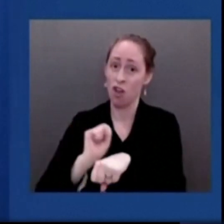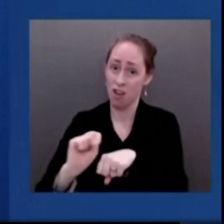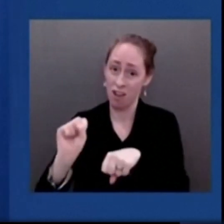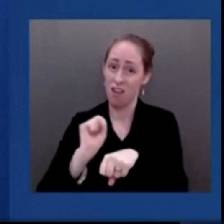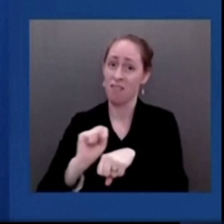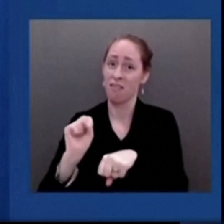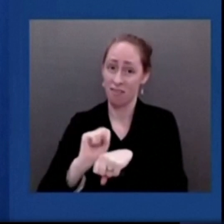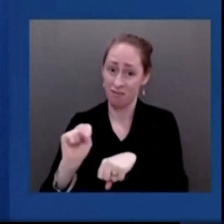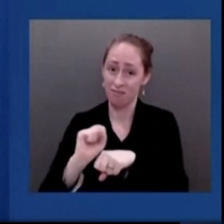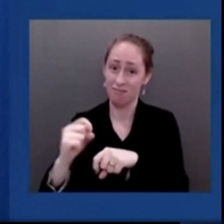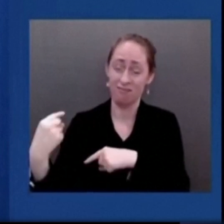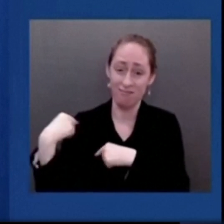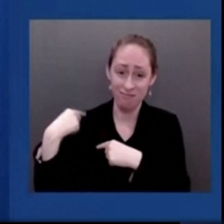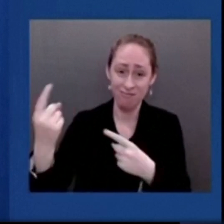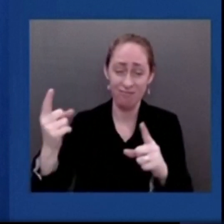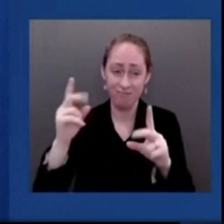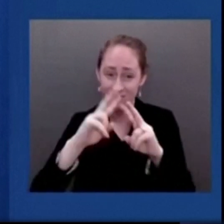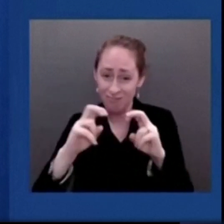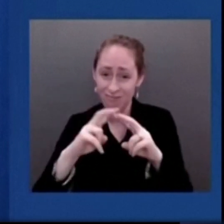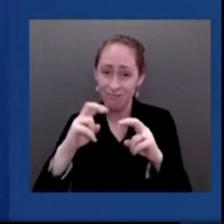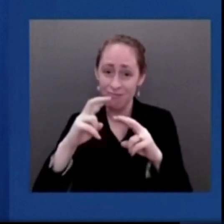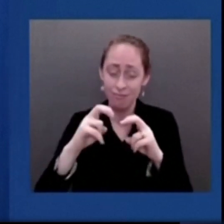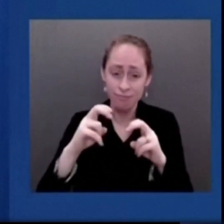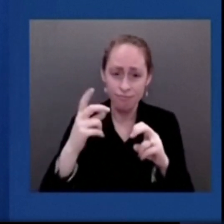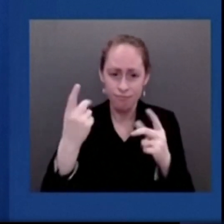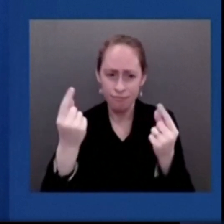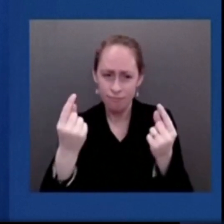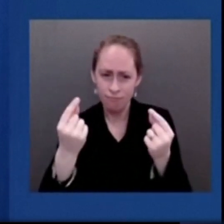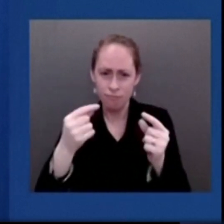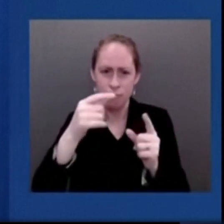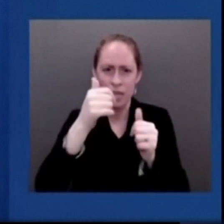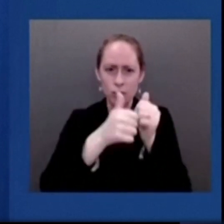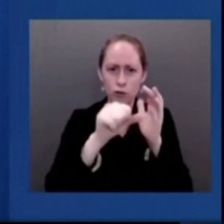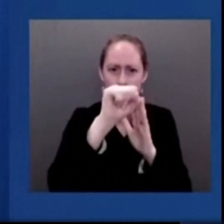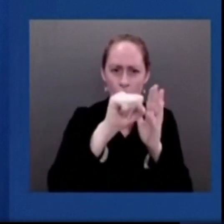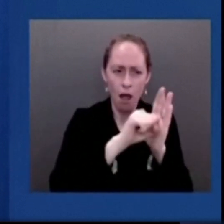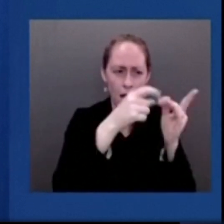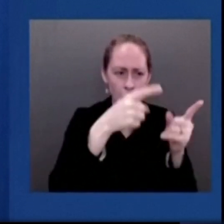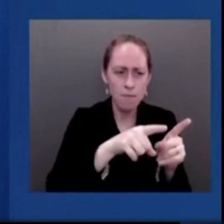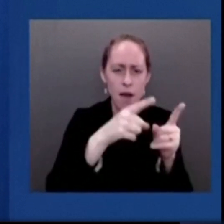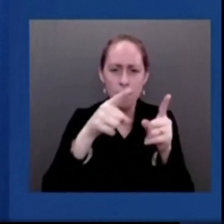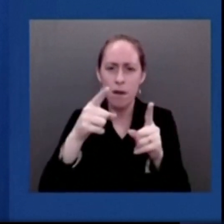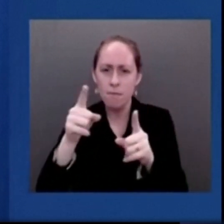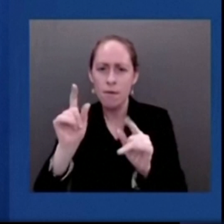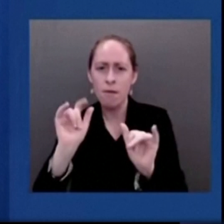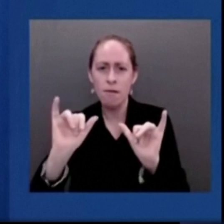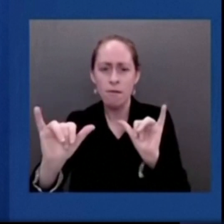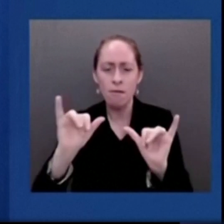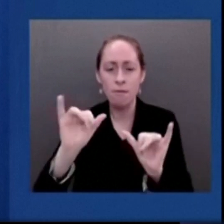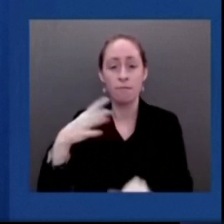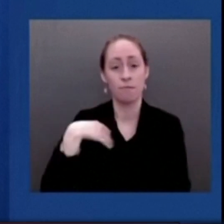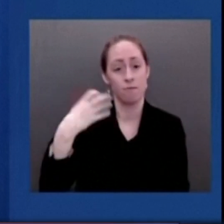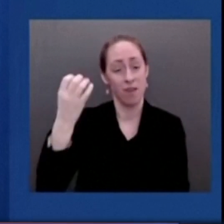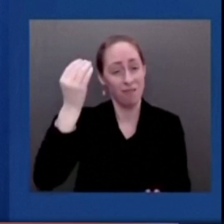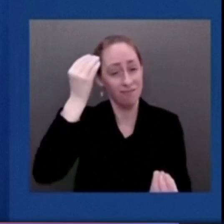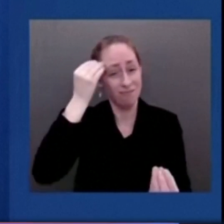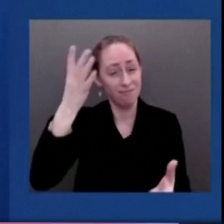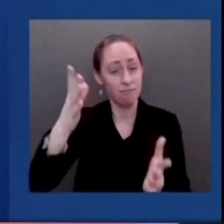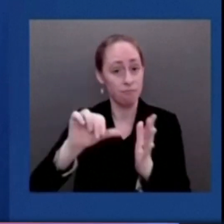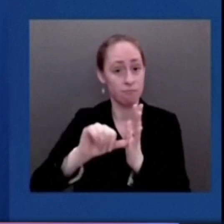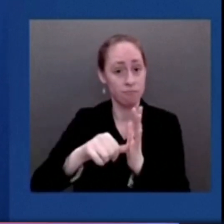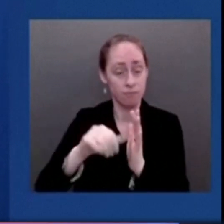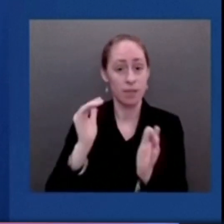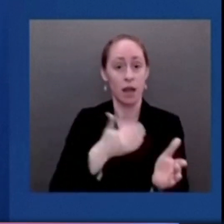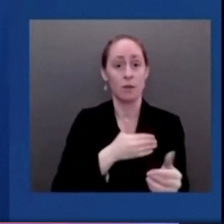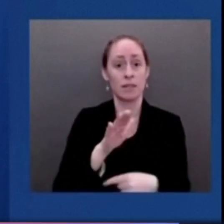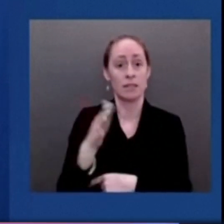Nam đang ghi nhận sự gia tăng đột biến về số ca nhiễm của colonel với hơn 95.000 ca nhiễm mới mỗi ngày quyết định